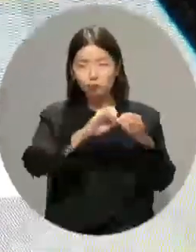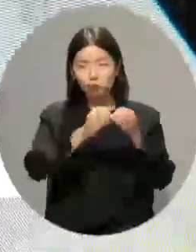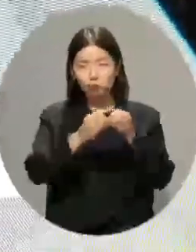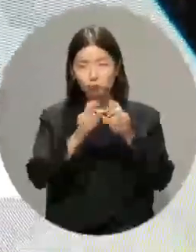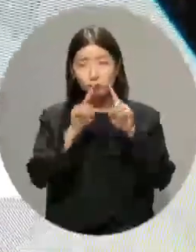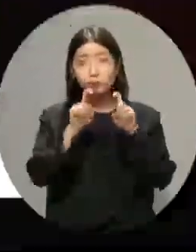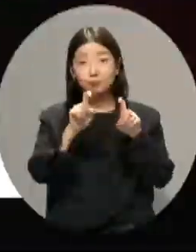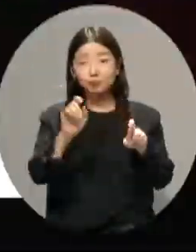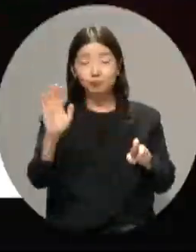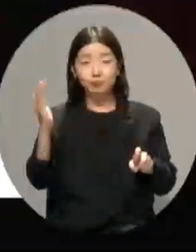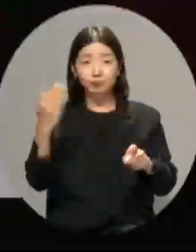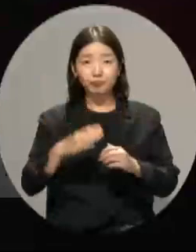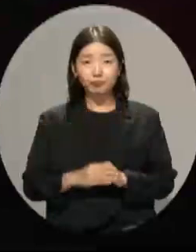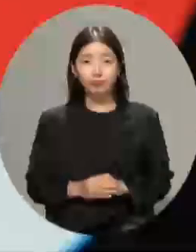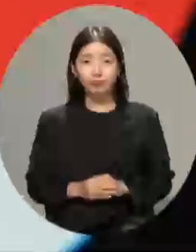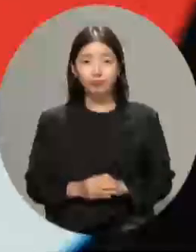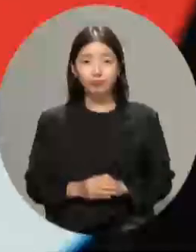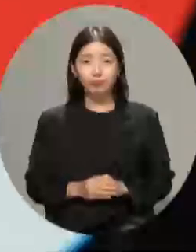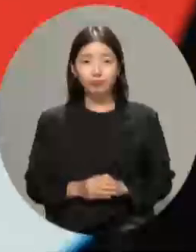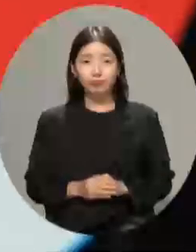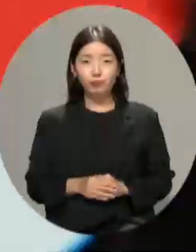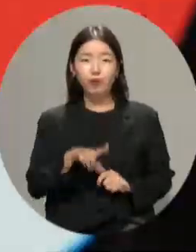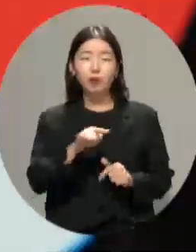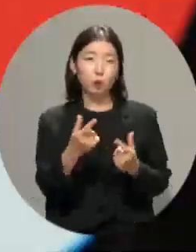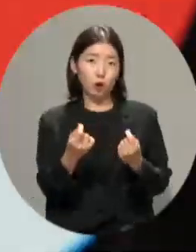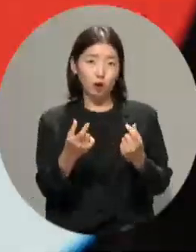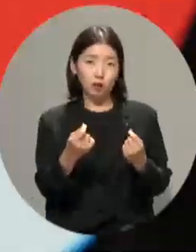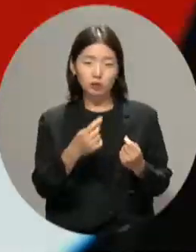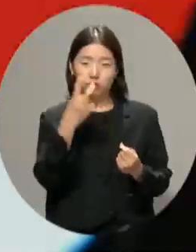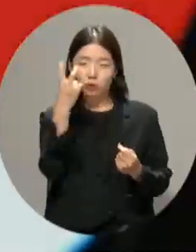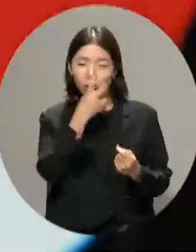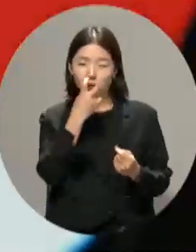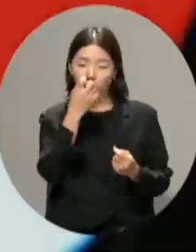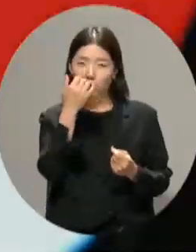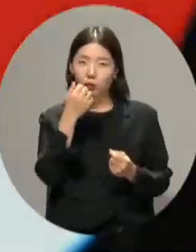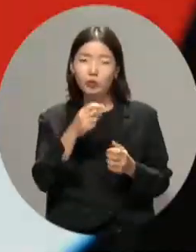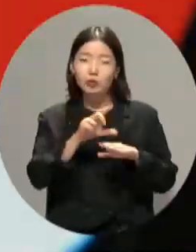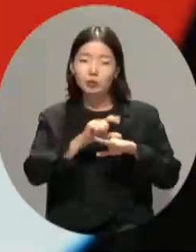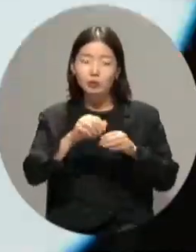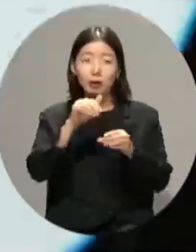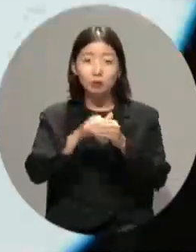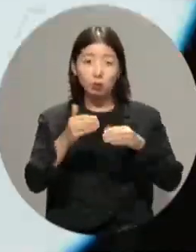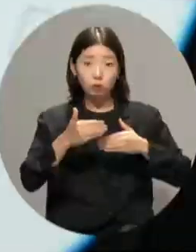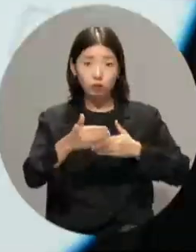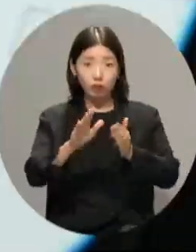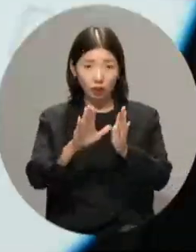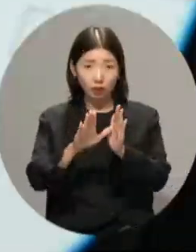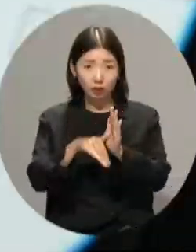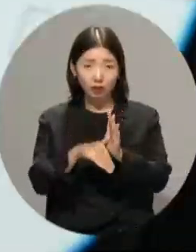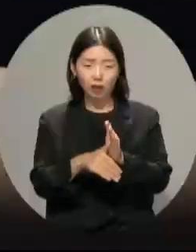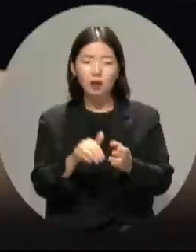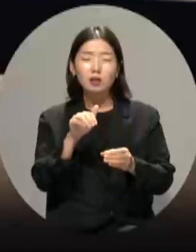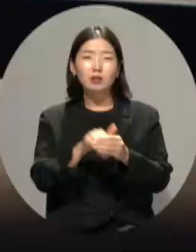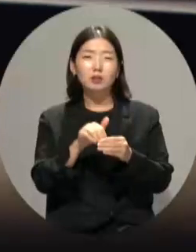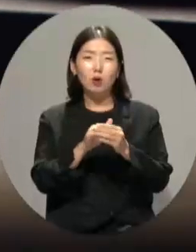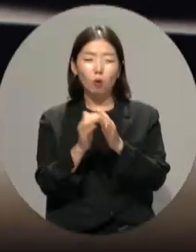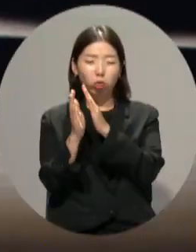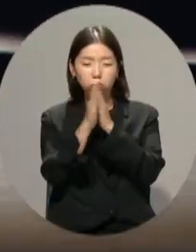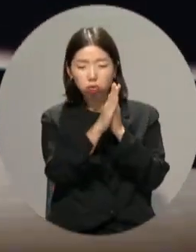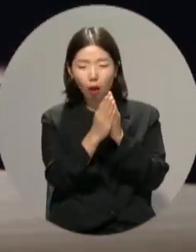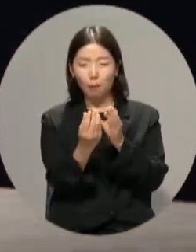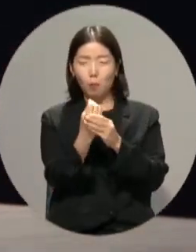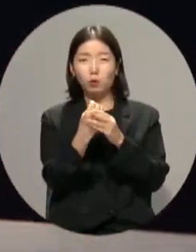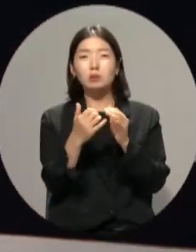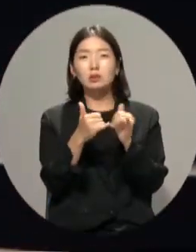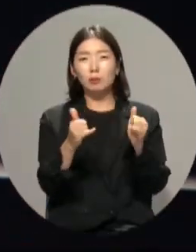의심된다는 겁니다 이같은 여론조작 정황은 지난 지방선거 과정에서 불거진 선거 브로커 녹음 파일에 도